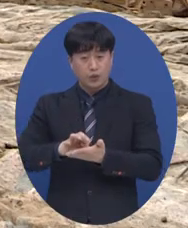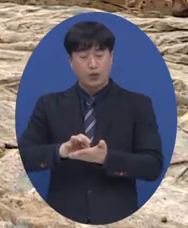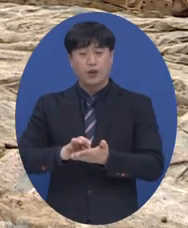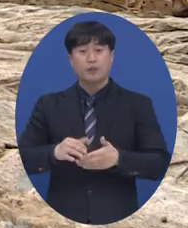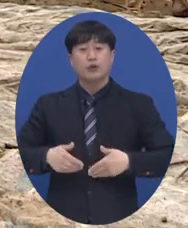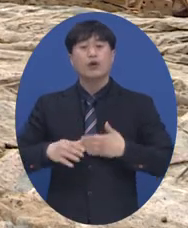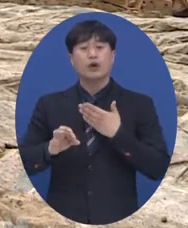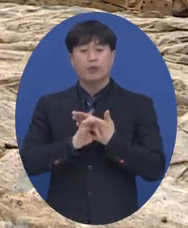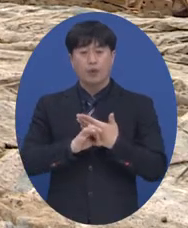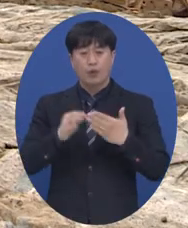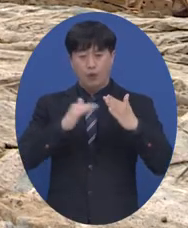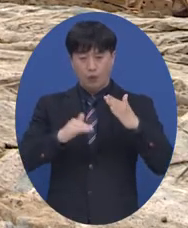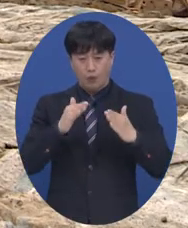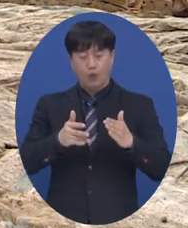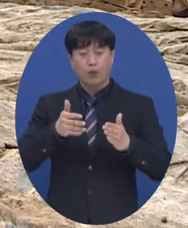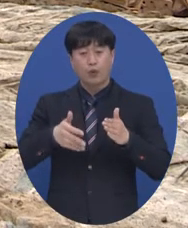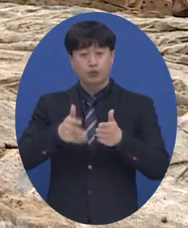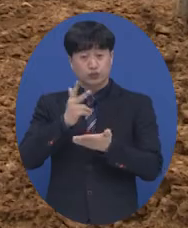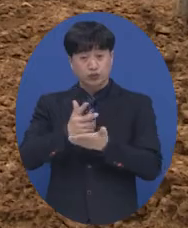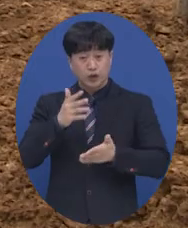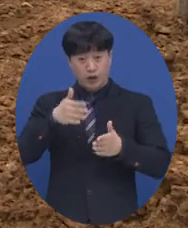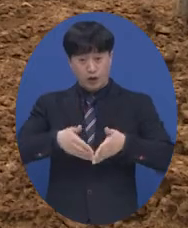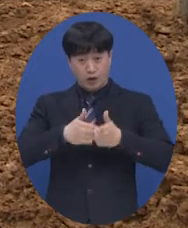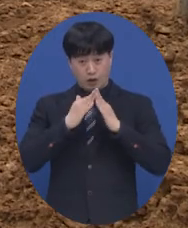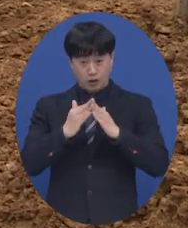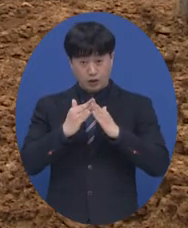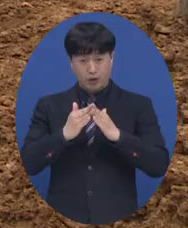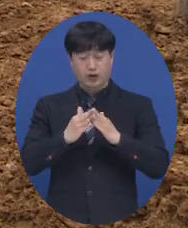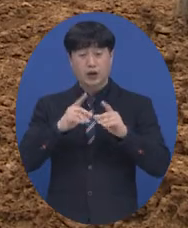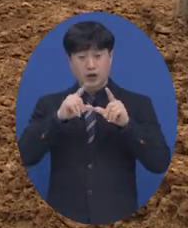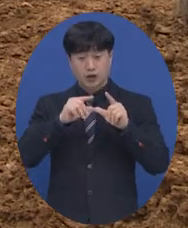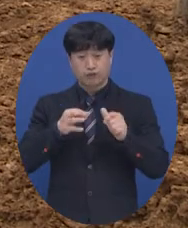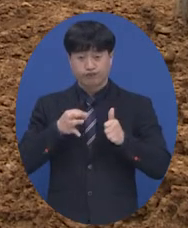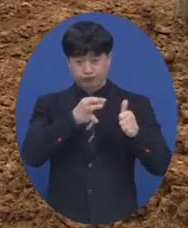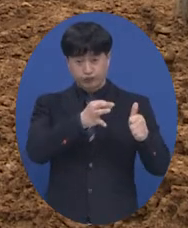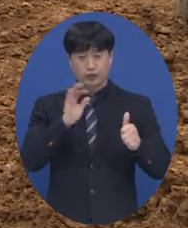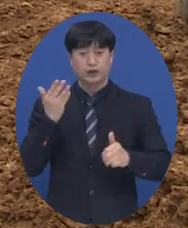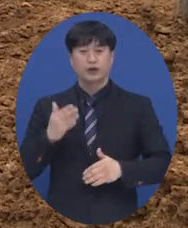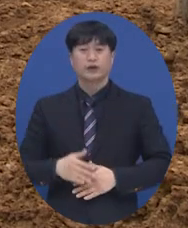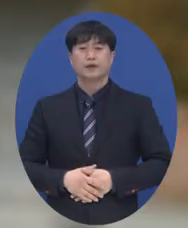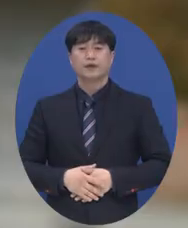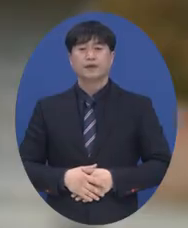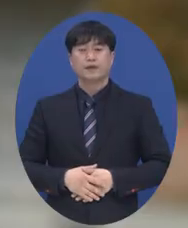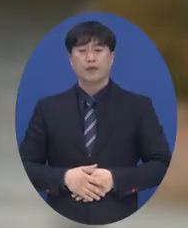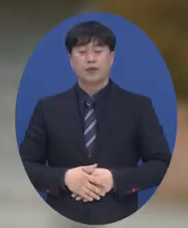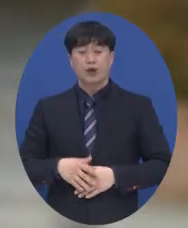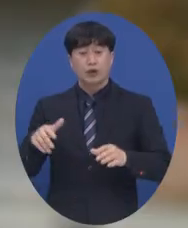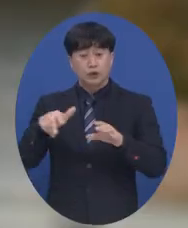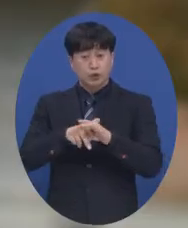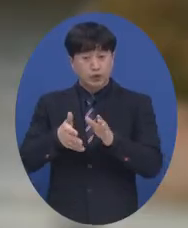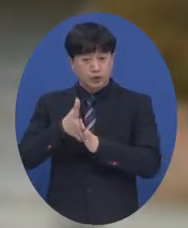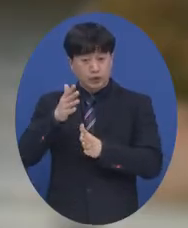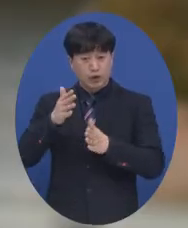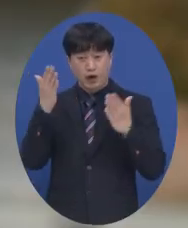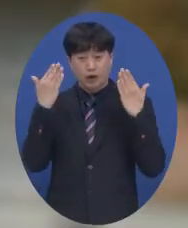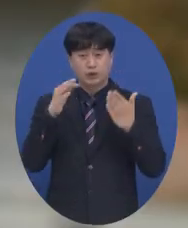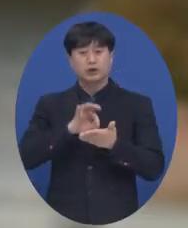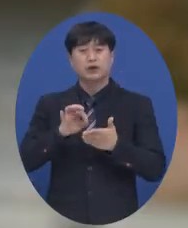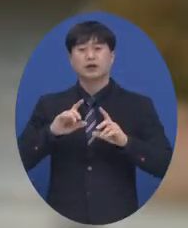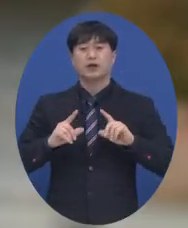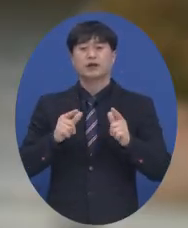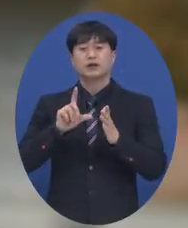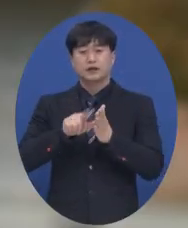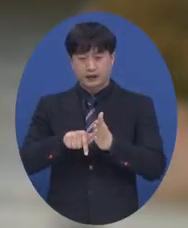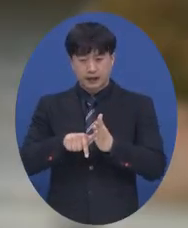필요하다면 공영주차장을 새로 만드는 데 드는 비용을 일부 지원합니다 또 종교 시설이나 학교가